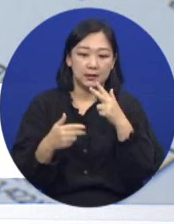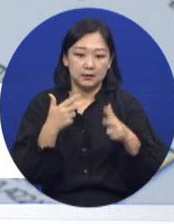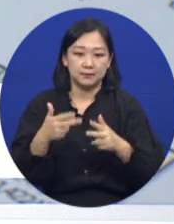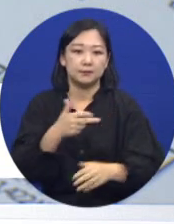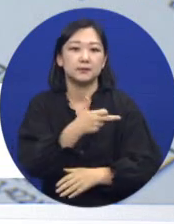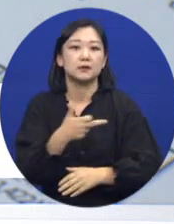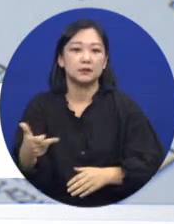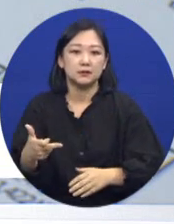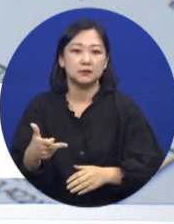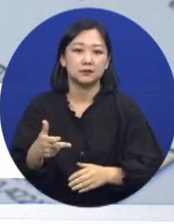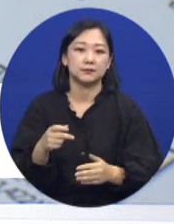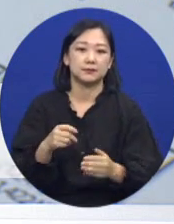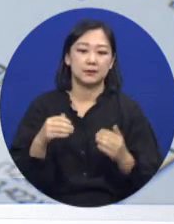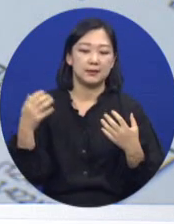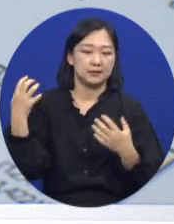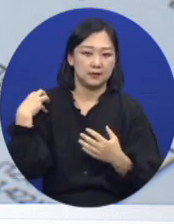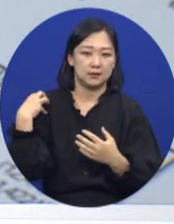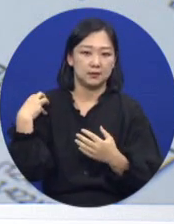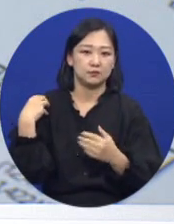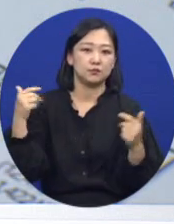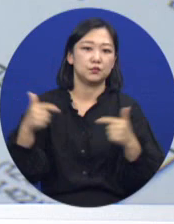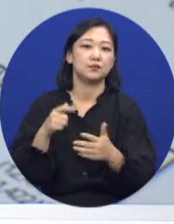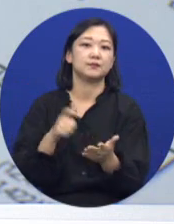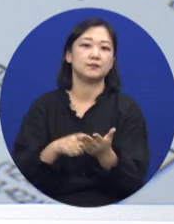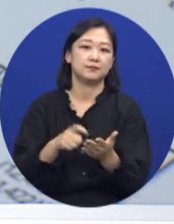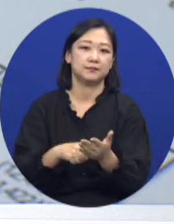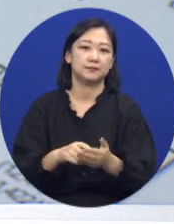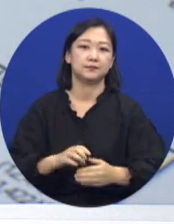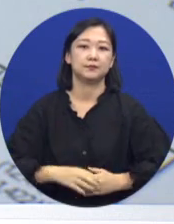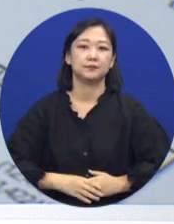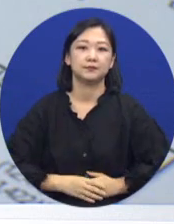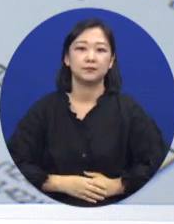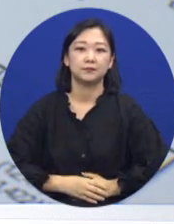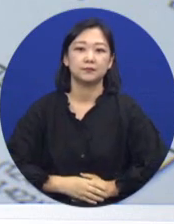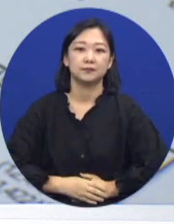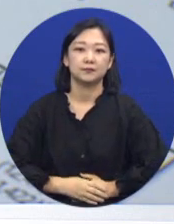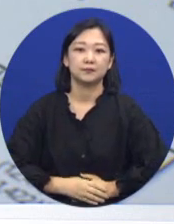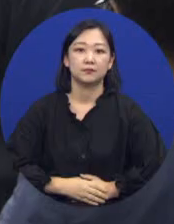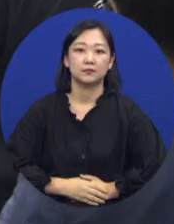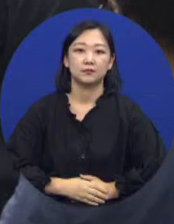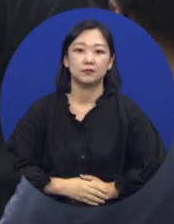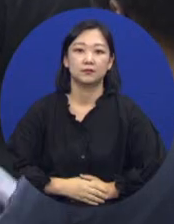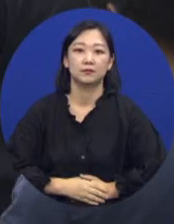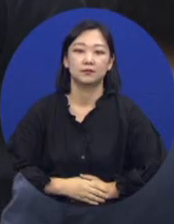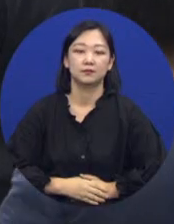덜어내기에 급급한 모습이었습니다. 홍수연 기자의 보도입니다.